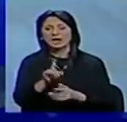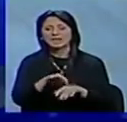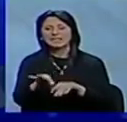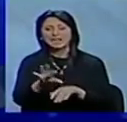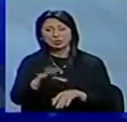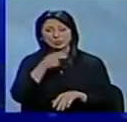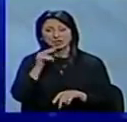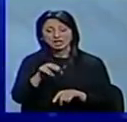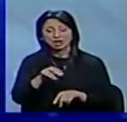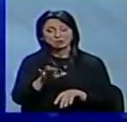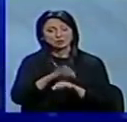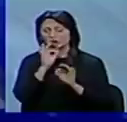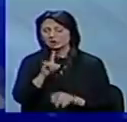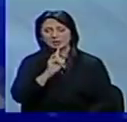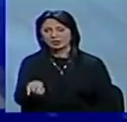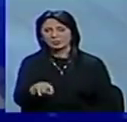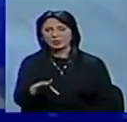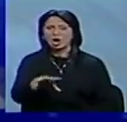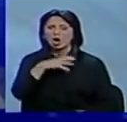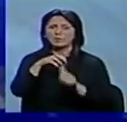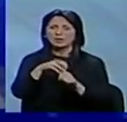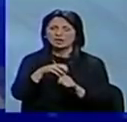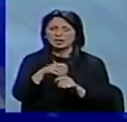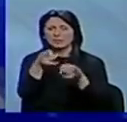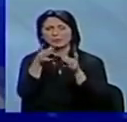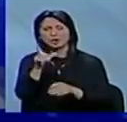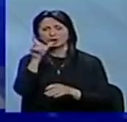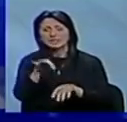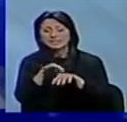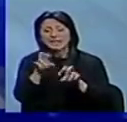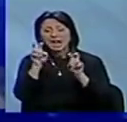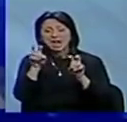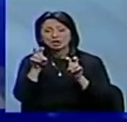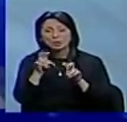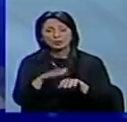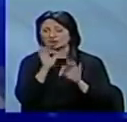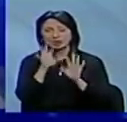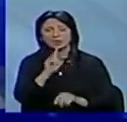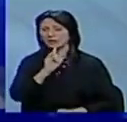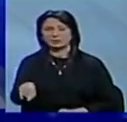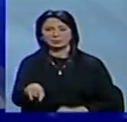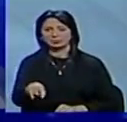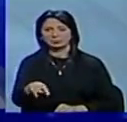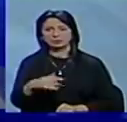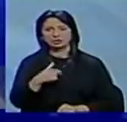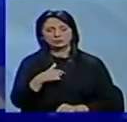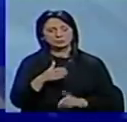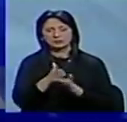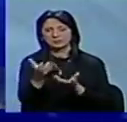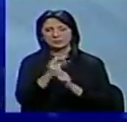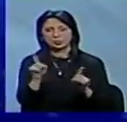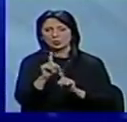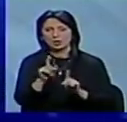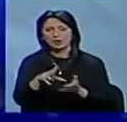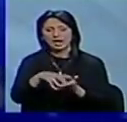ძალადობრივი დანაშაული აქვს ჩადენილი და ამაში მნიშვნელობა არ აქვს, ის ყოფილი მაღალი ჩინოსანია თუ ზოგადად ჩვეულებრივი ადამიანი. არავის არ შევიწყალებ, ძალადობა ჩემთვის არის პრინციპულად მიუღებელი,